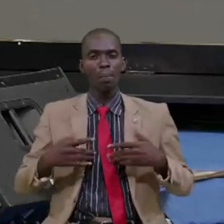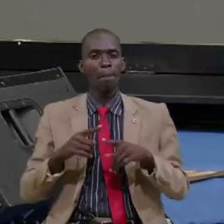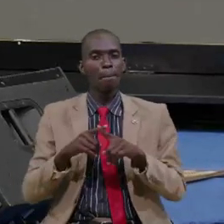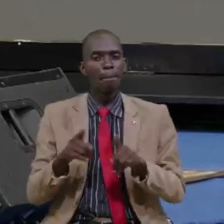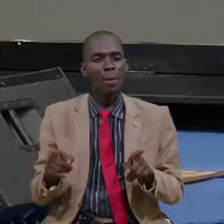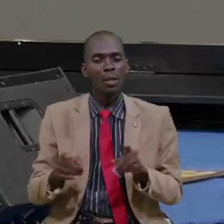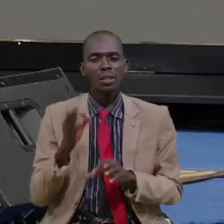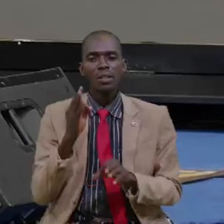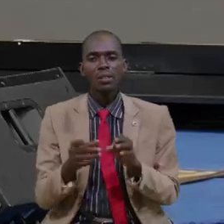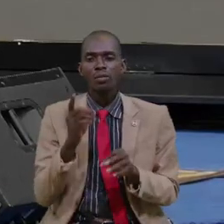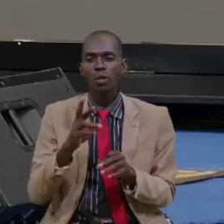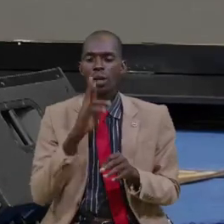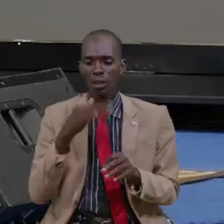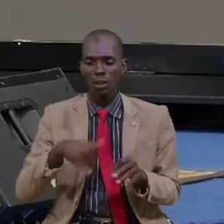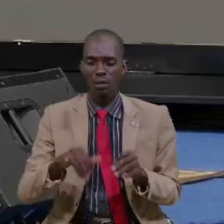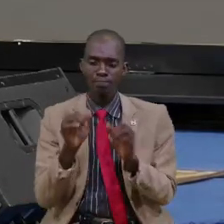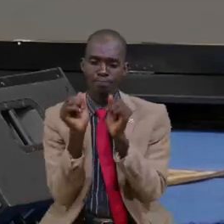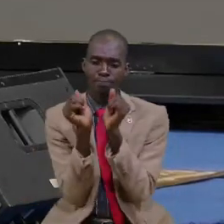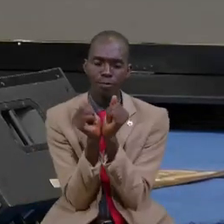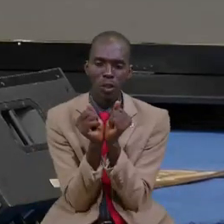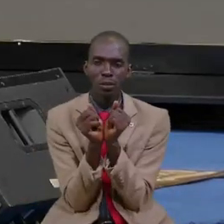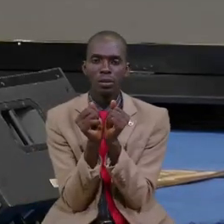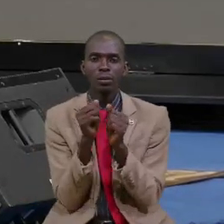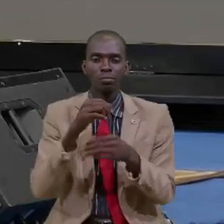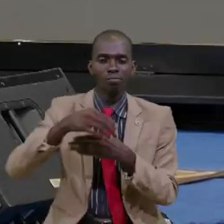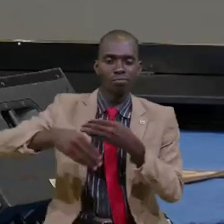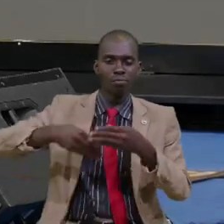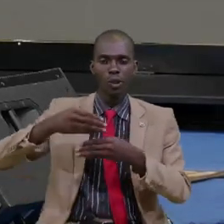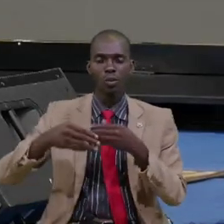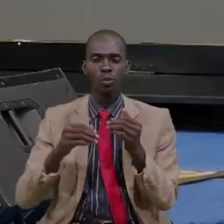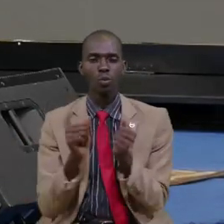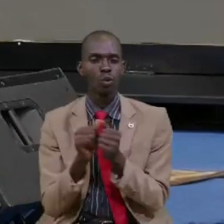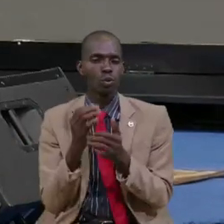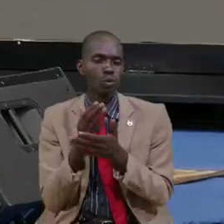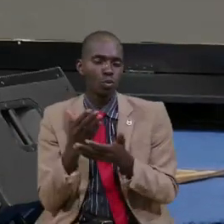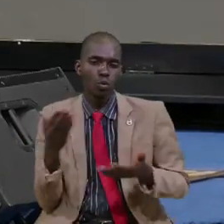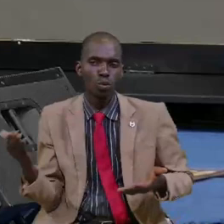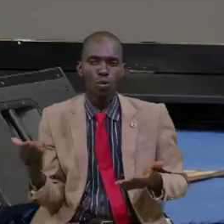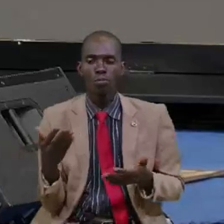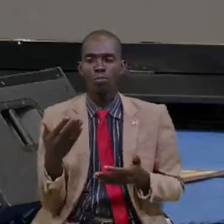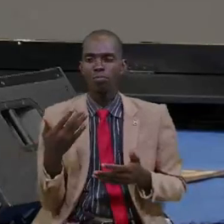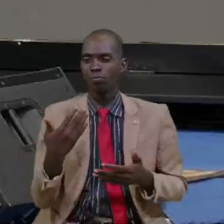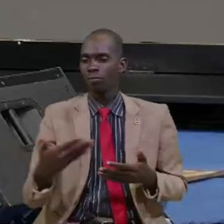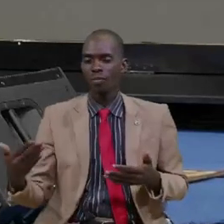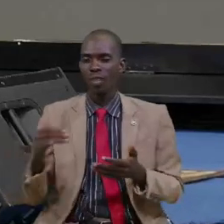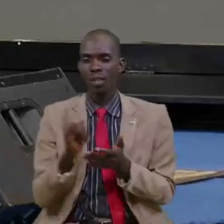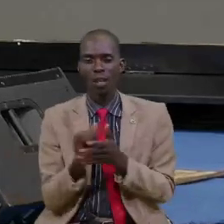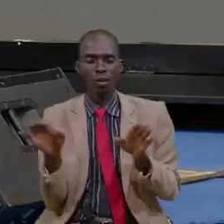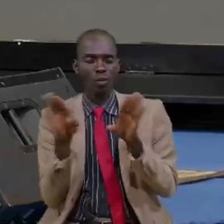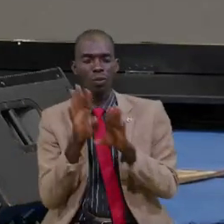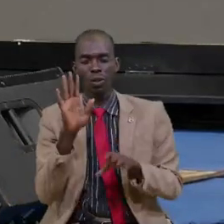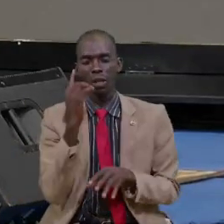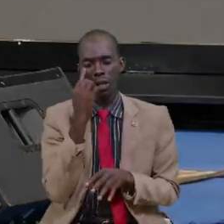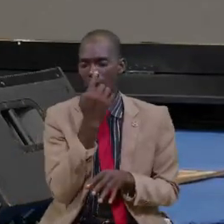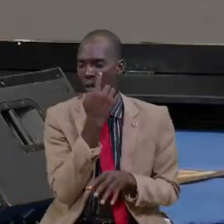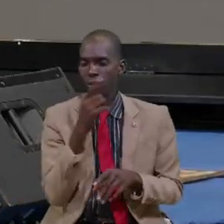certaines habitudes, si tu es toujours lié et ton visage, il y a une bande qui couvre ton visage, tes yeux,